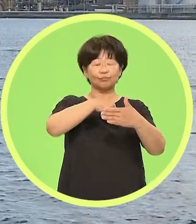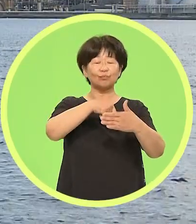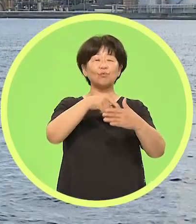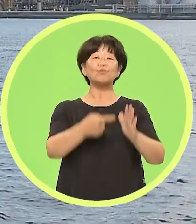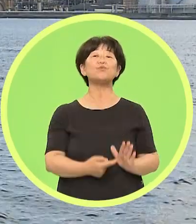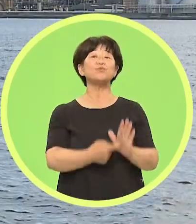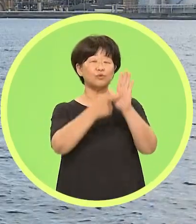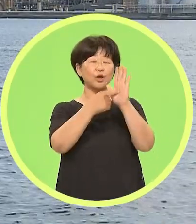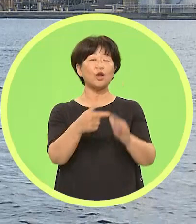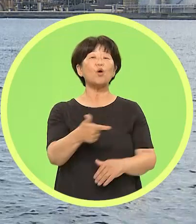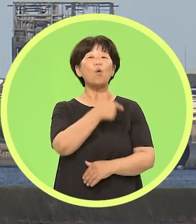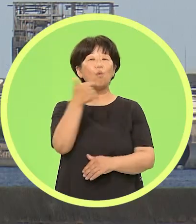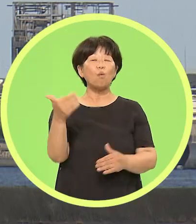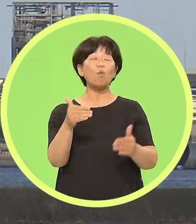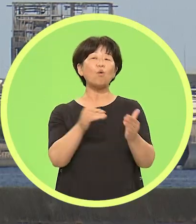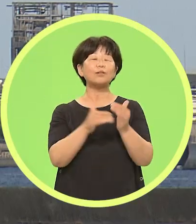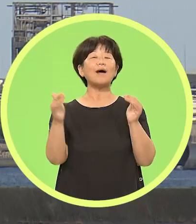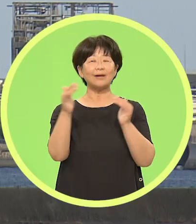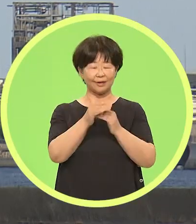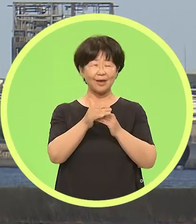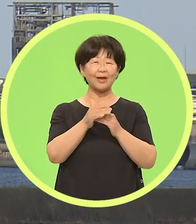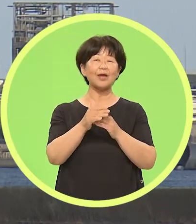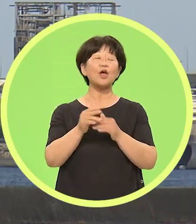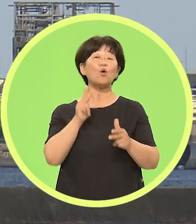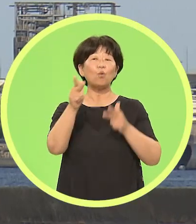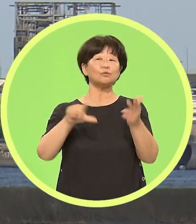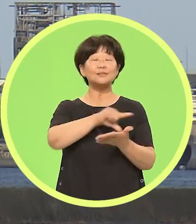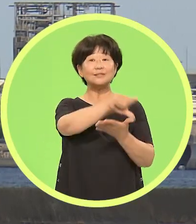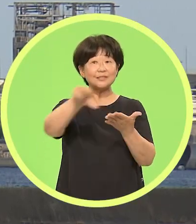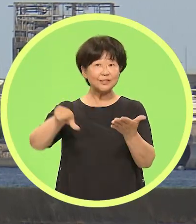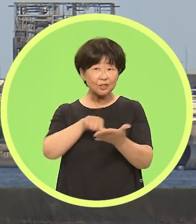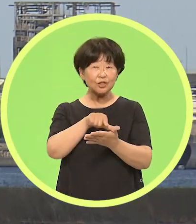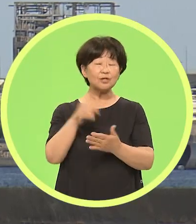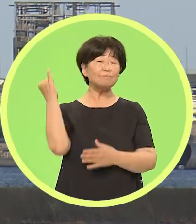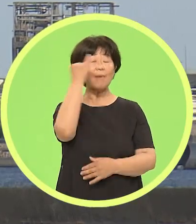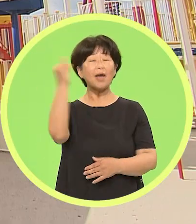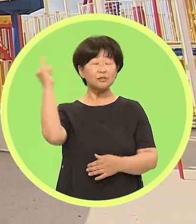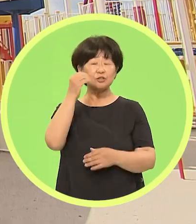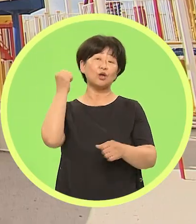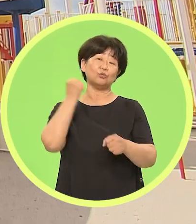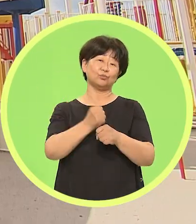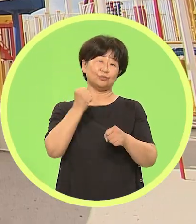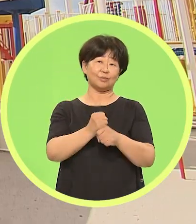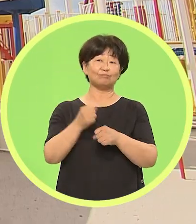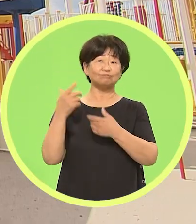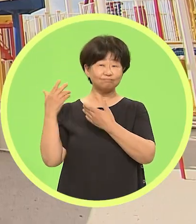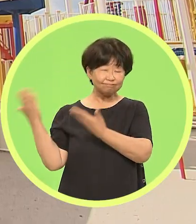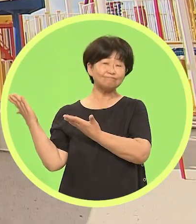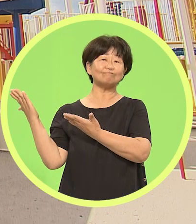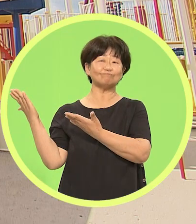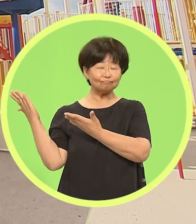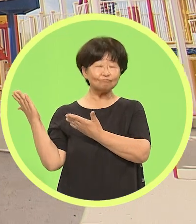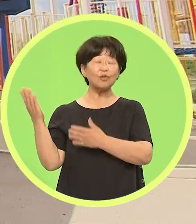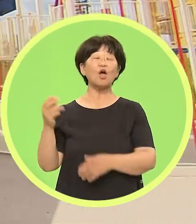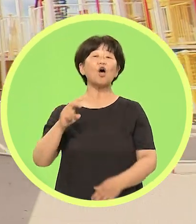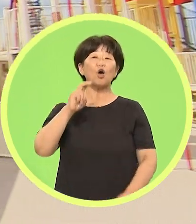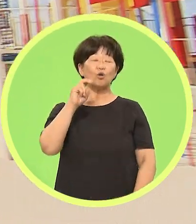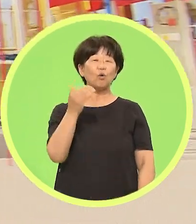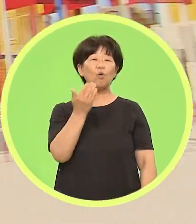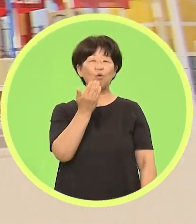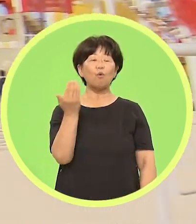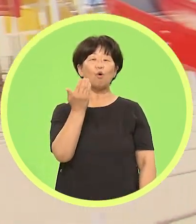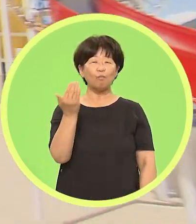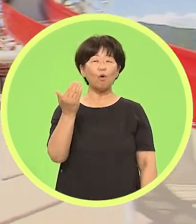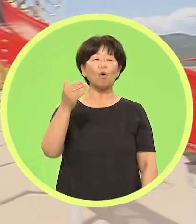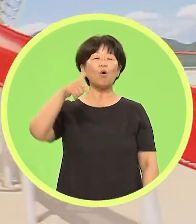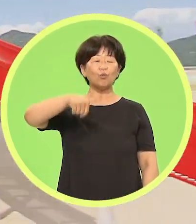で有数の臨海工業地区の大竹市をイメージして設置されたのがこの大型遊具。その名もロボボファ